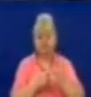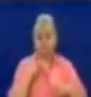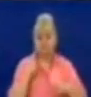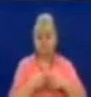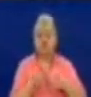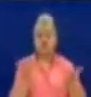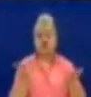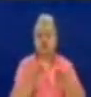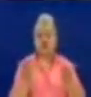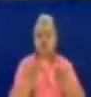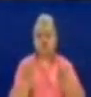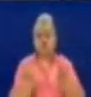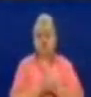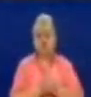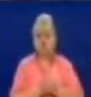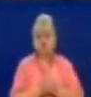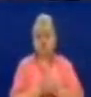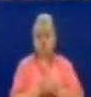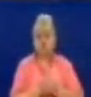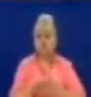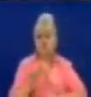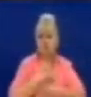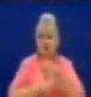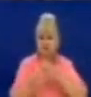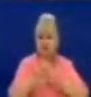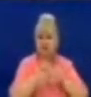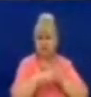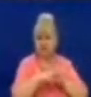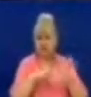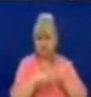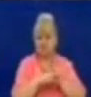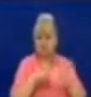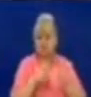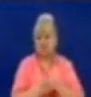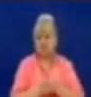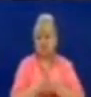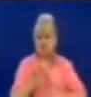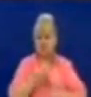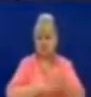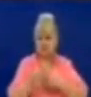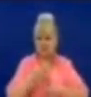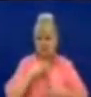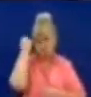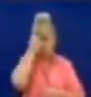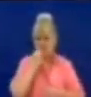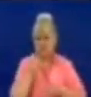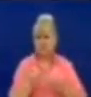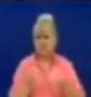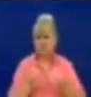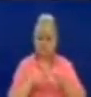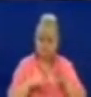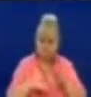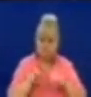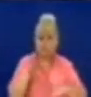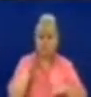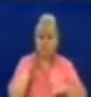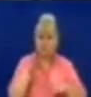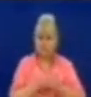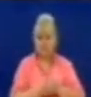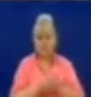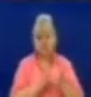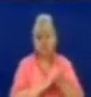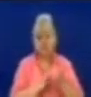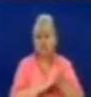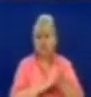si trendet negative që janë në rrjedhat ekonomike në Kosovë përgjithësi. Edhe pse ka rritje në disa aspekte, siç është për shembull